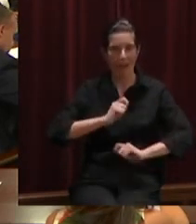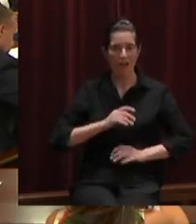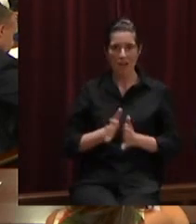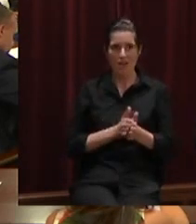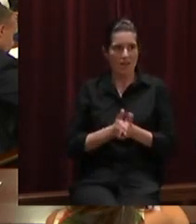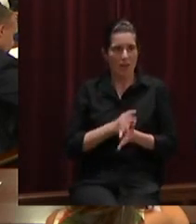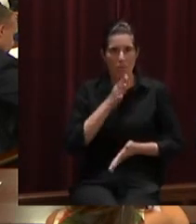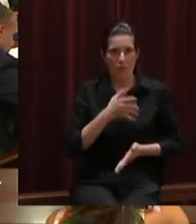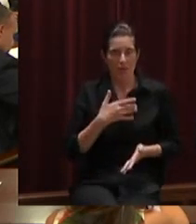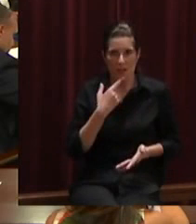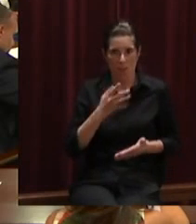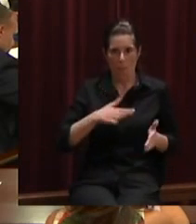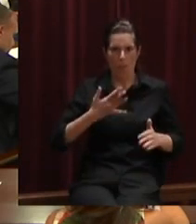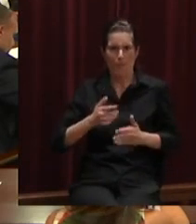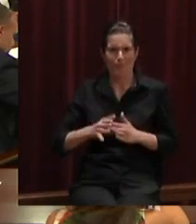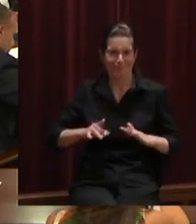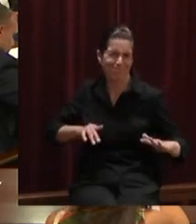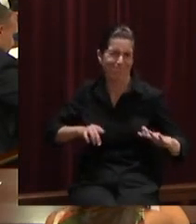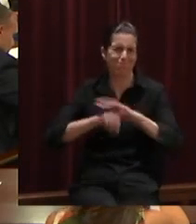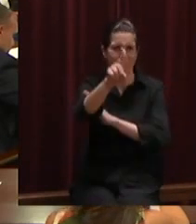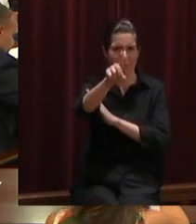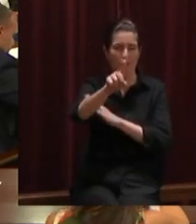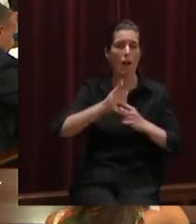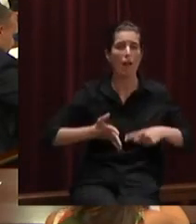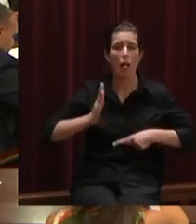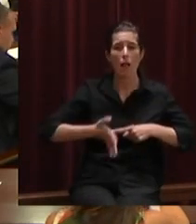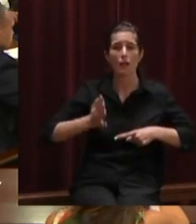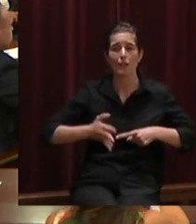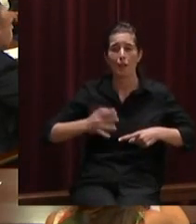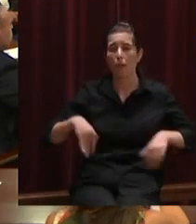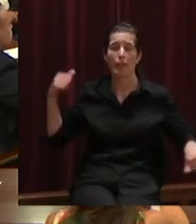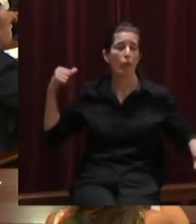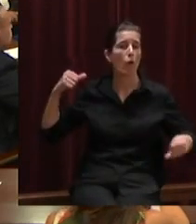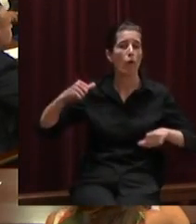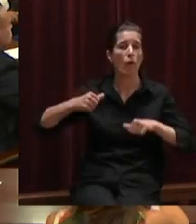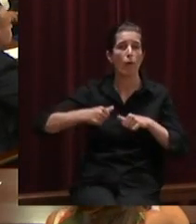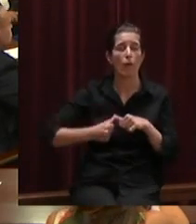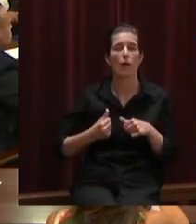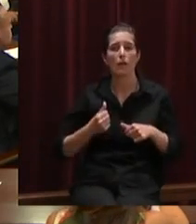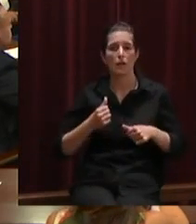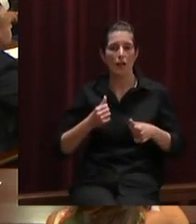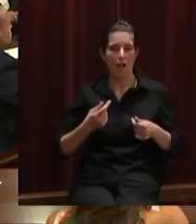d'anar més enllà, d'allargar-nos en les nostres indústries tradicionals i amb els sectors emergents per